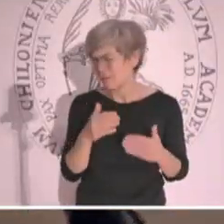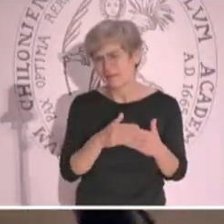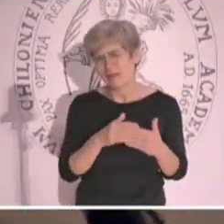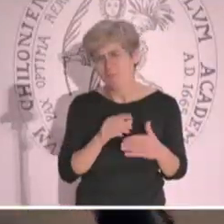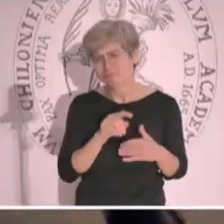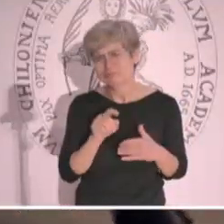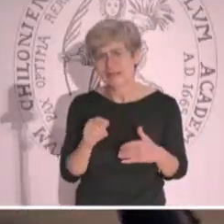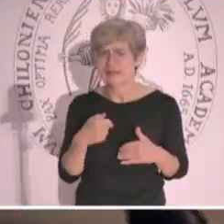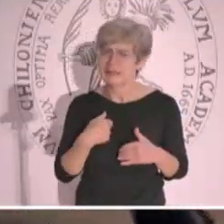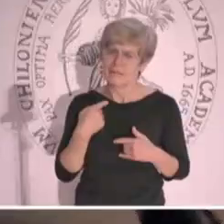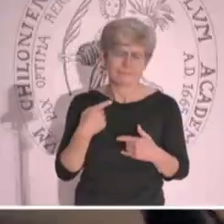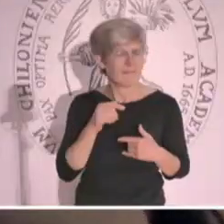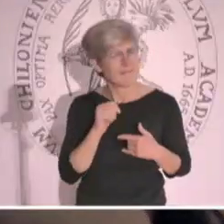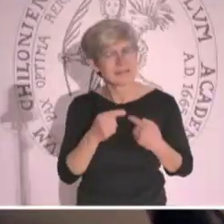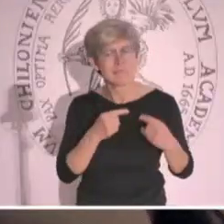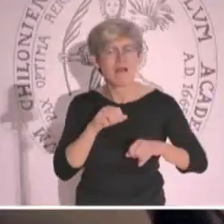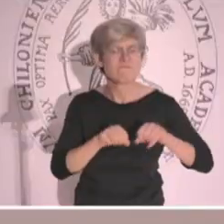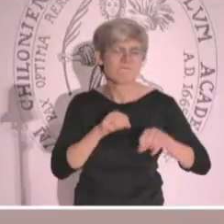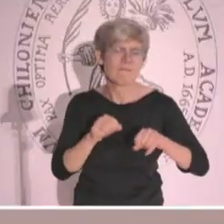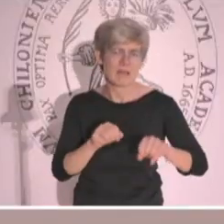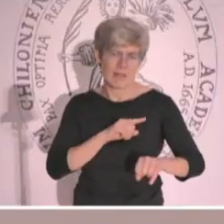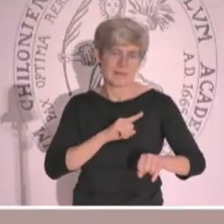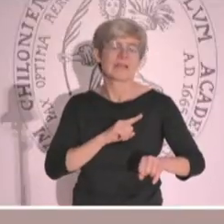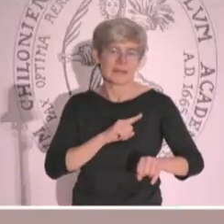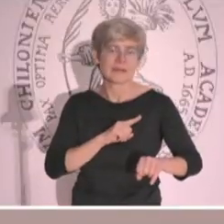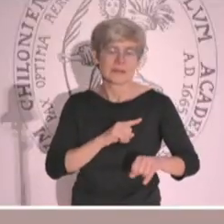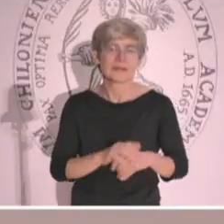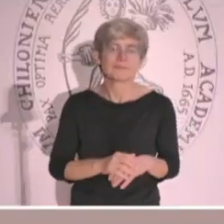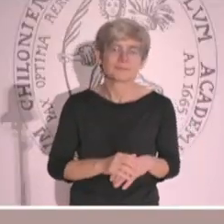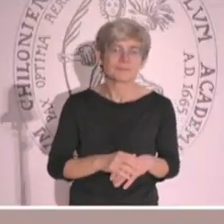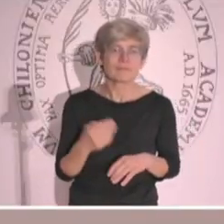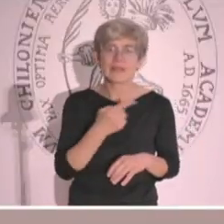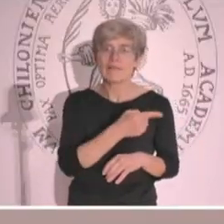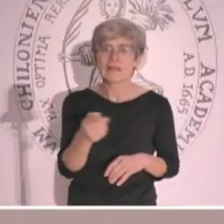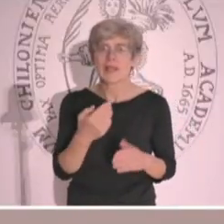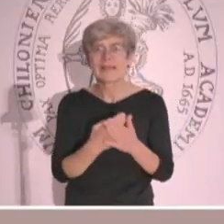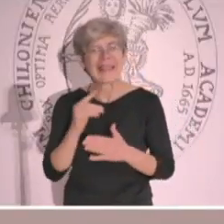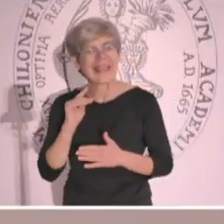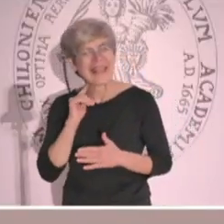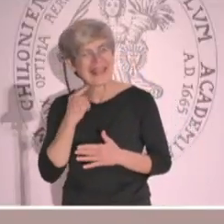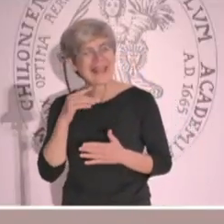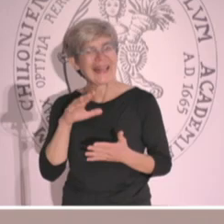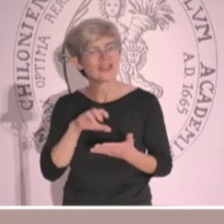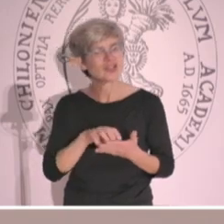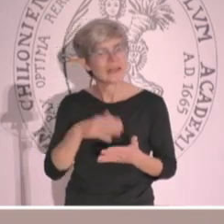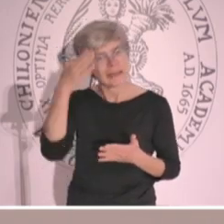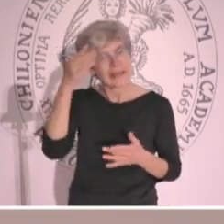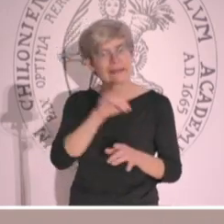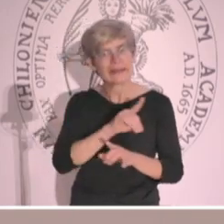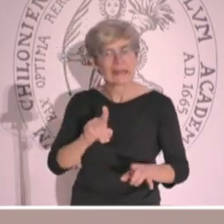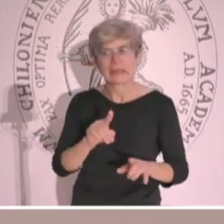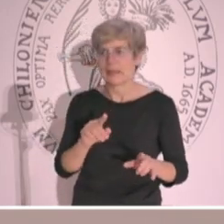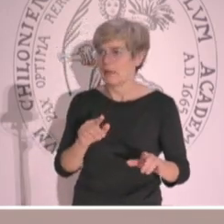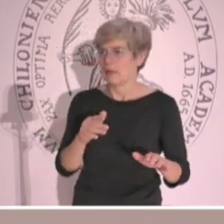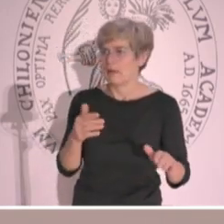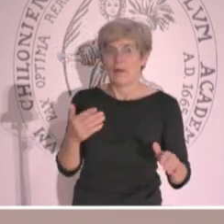fast ausschließlich mit dem Fahrrad unterwegs. Wir haben vieles, was Ihnen vielleicht, wenn Sie nicht aus Kiel kommen, selbstverständlich vorkommen wird, wie die Veloroute